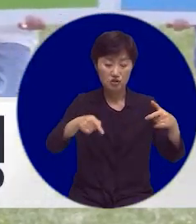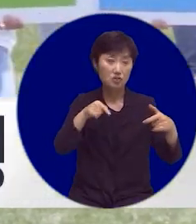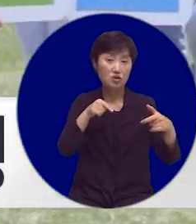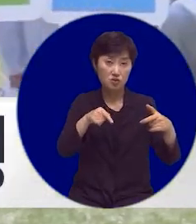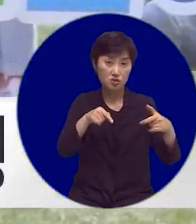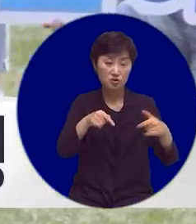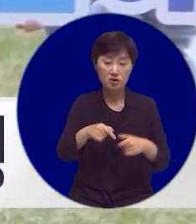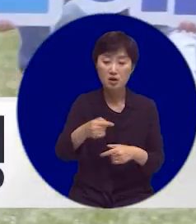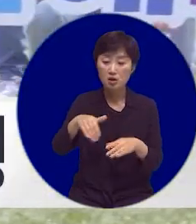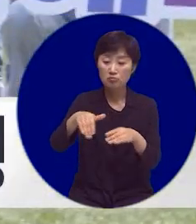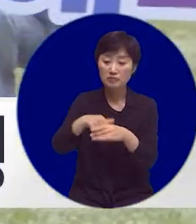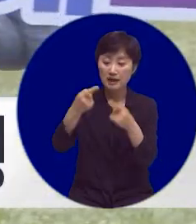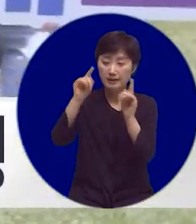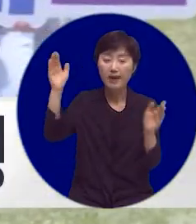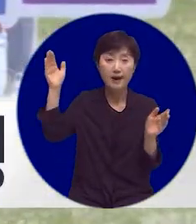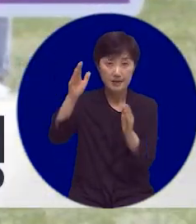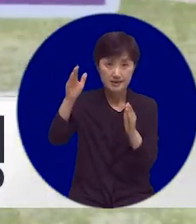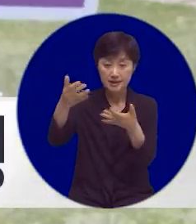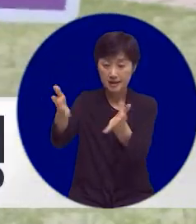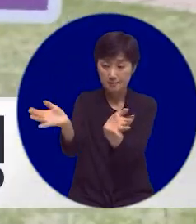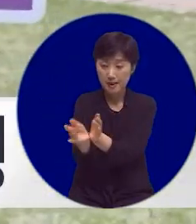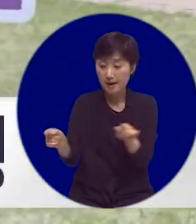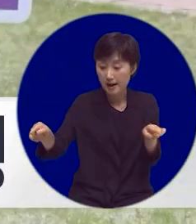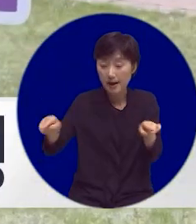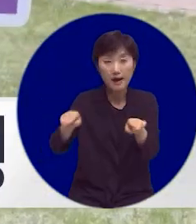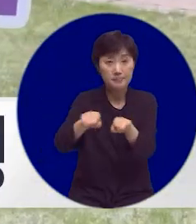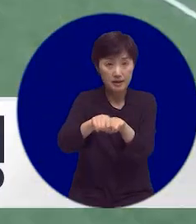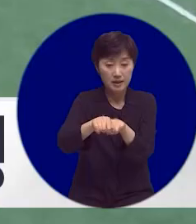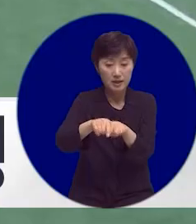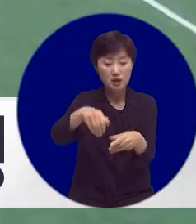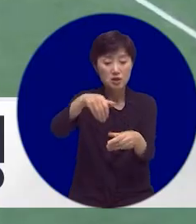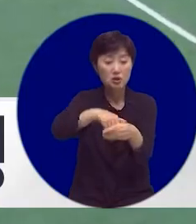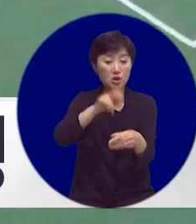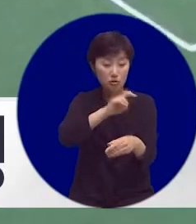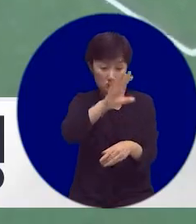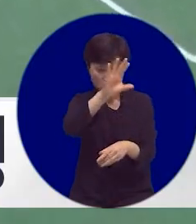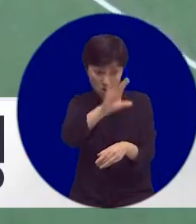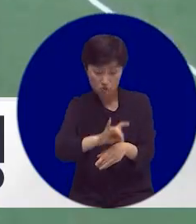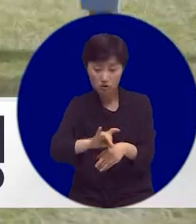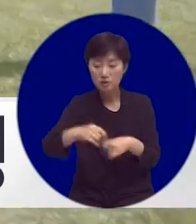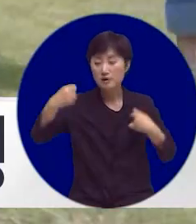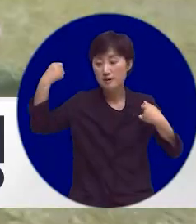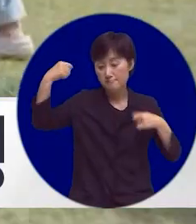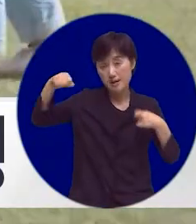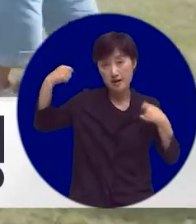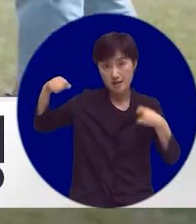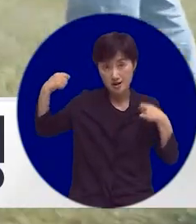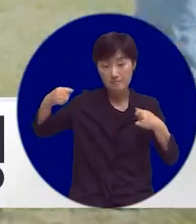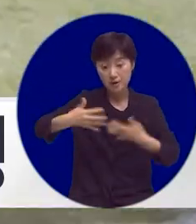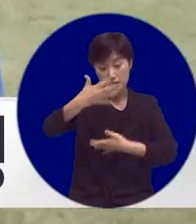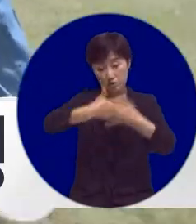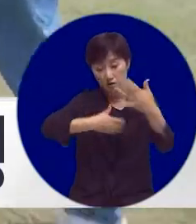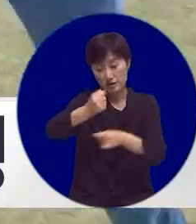선관위는 계명문화대학교 생활체육학부 학생들과 선거 주제가에 어울리는 플래시몹 이벤트를 해